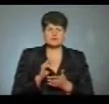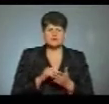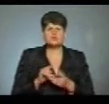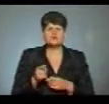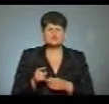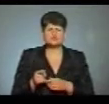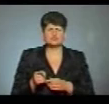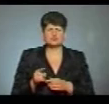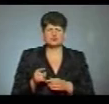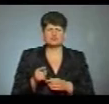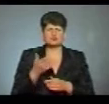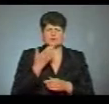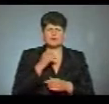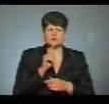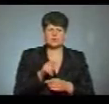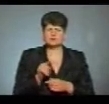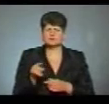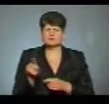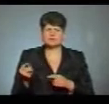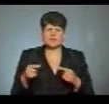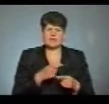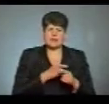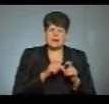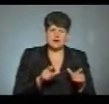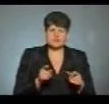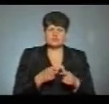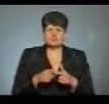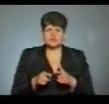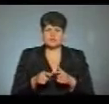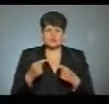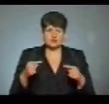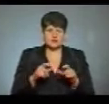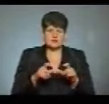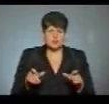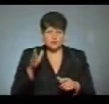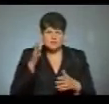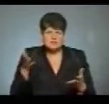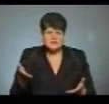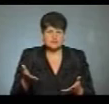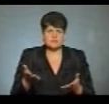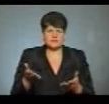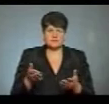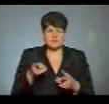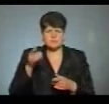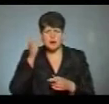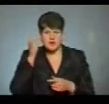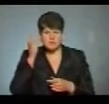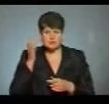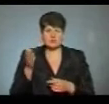чому нема тої чи іншої там лікарні, чи немає того чи іншого закладу освіти. І